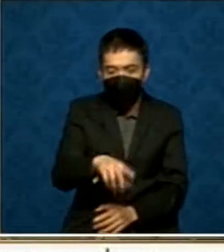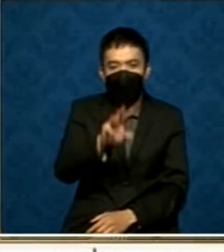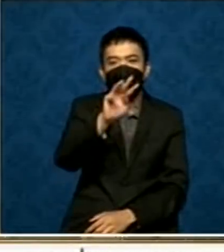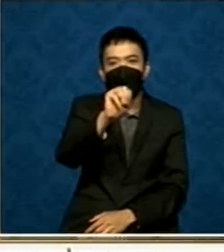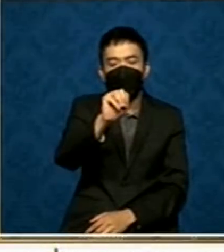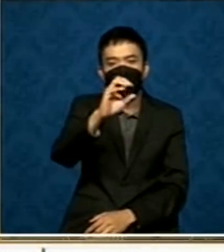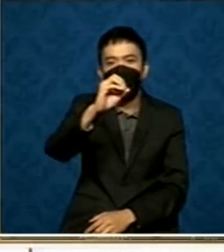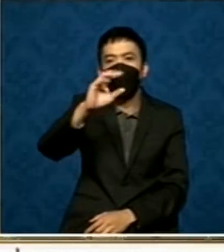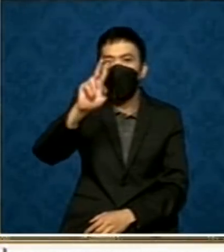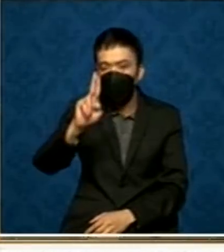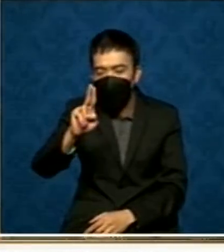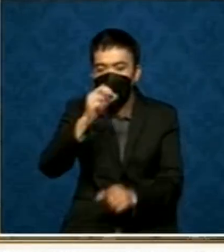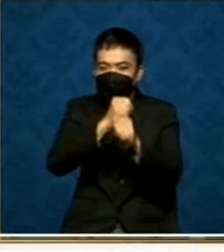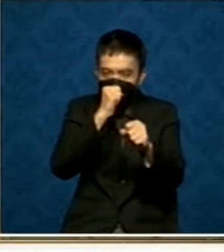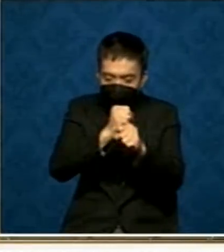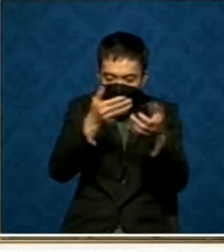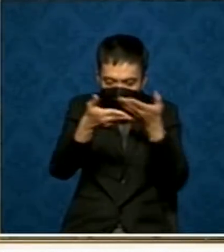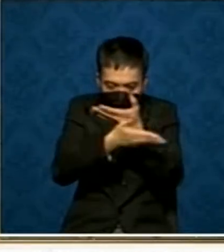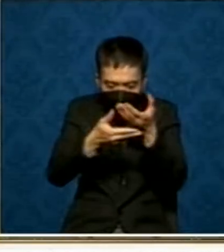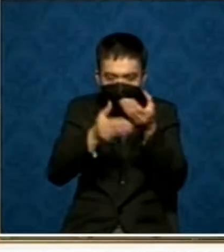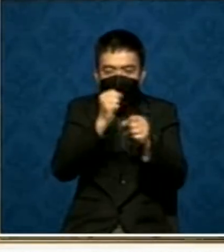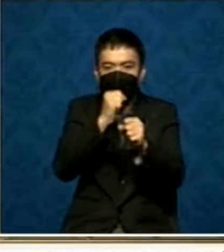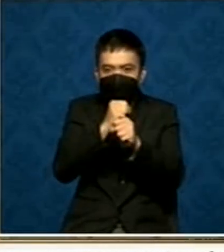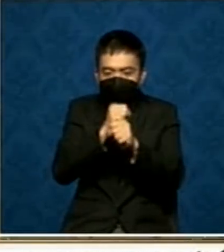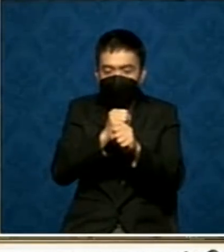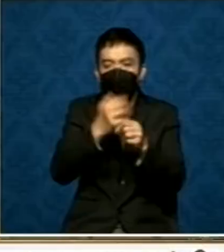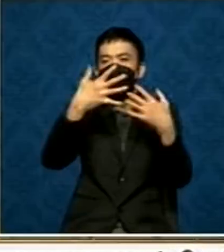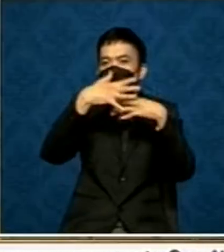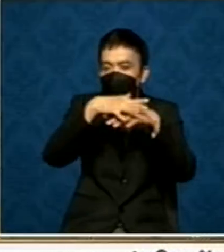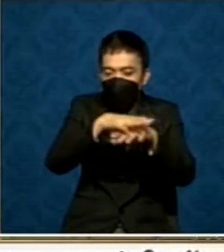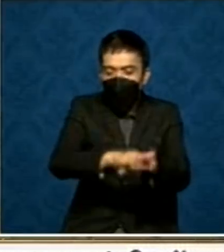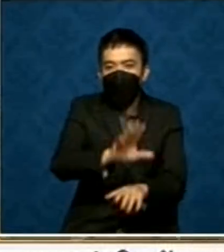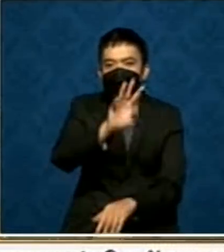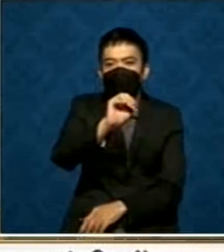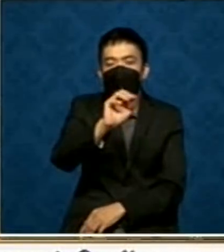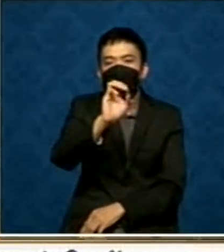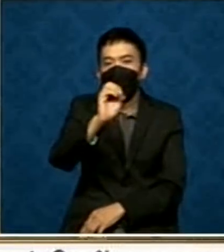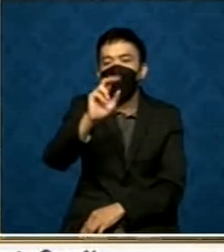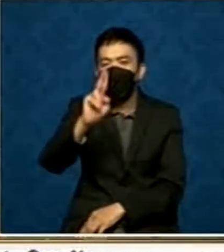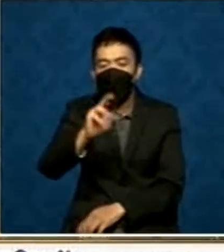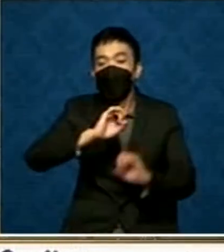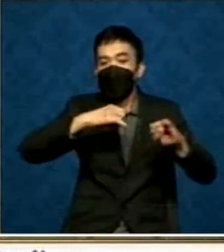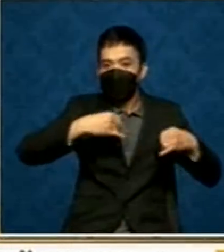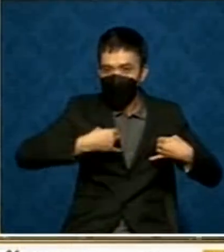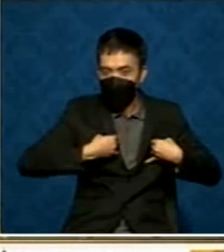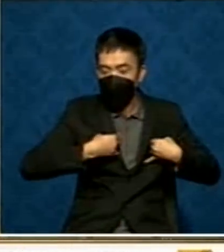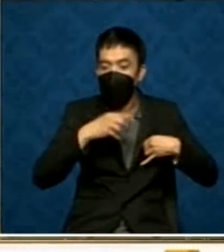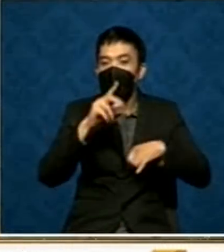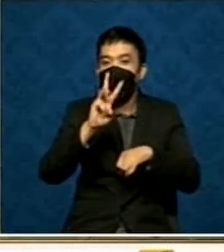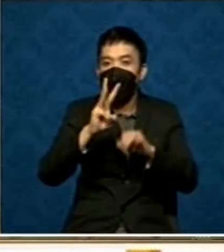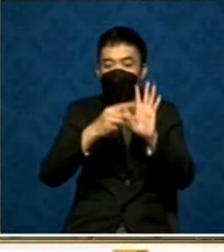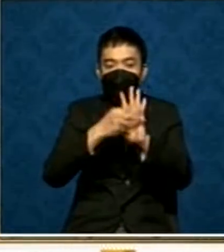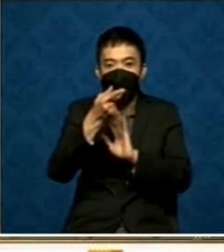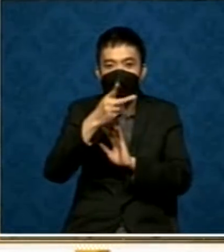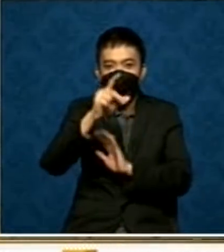ีการรับรู้หรอทำ MOU ร่วมด้วยเจ้ของวัซีนึงหมายถบริสวตรผถึงวัซีนั้ นั้น